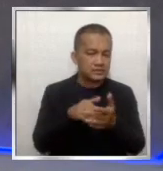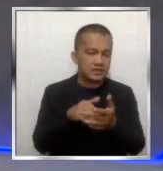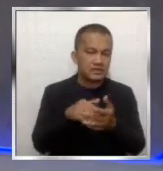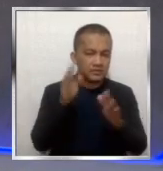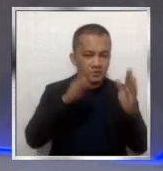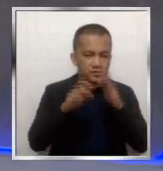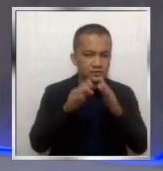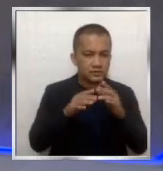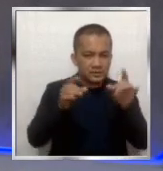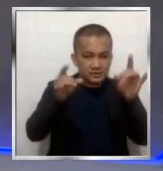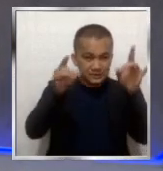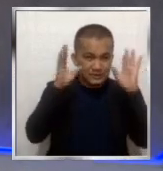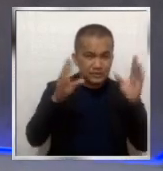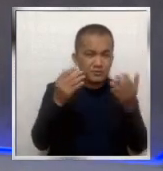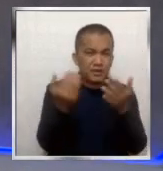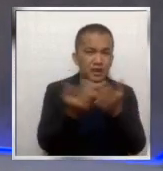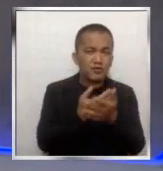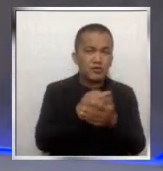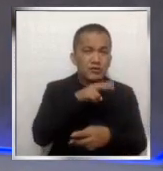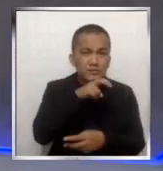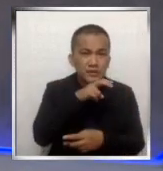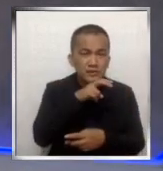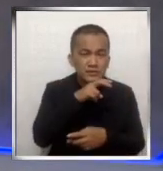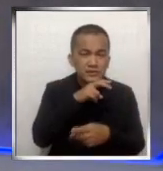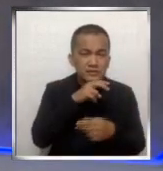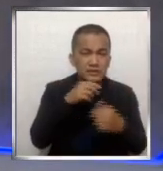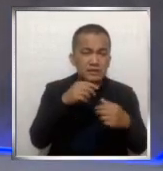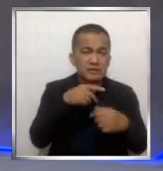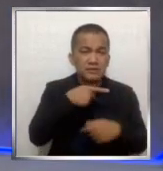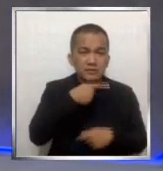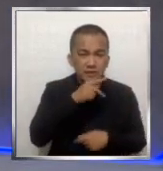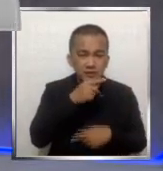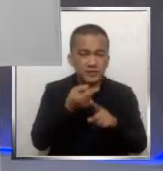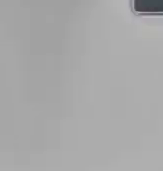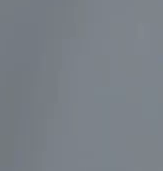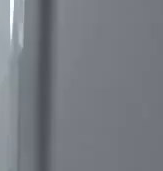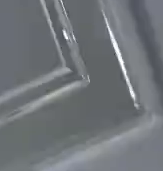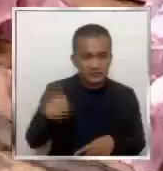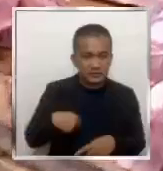ng bagong virus sa baboy mula naman sa China. Nakatutok si Maki Pulido.